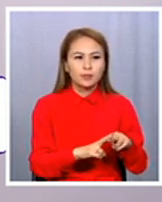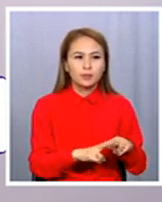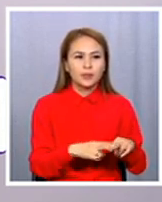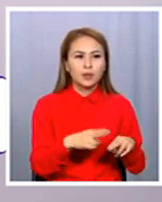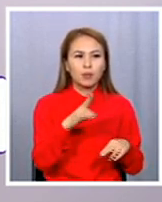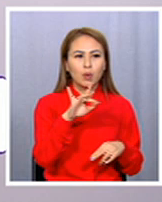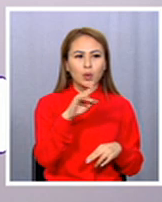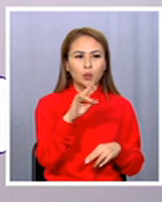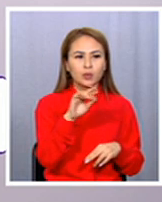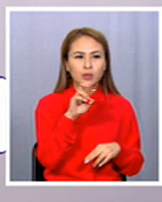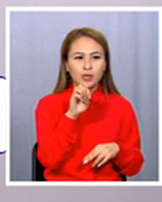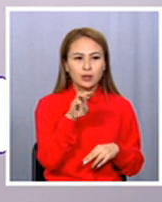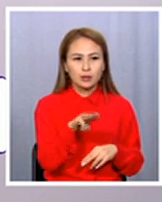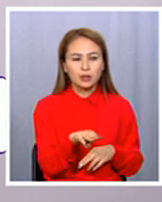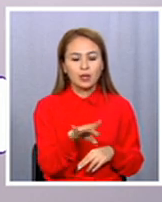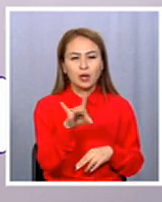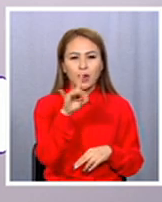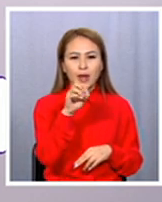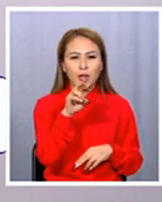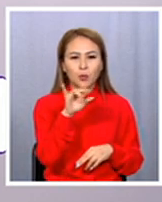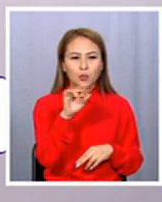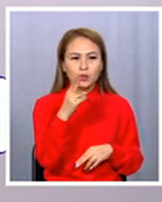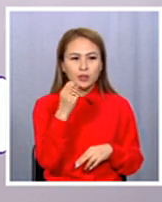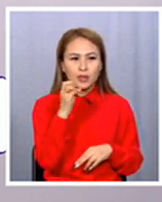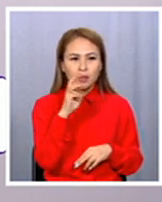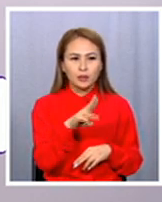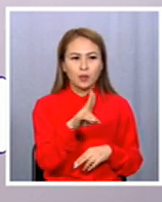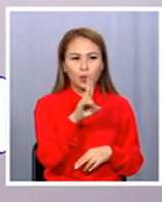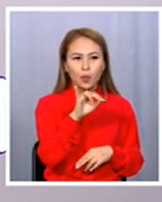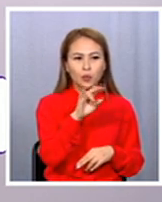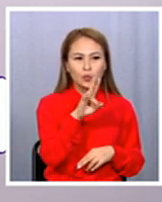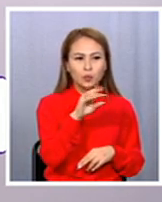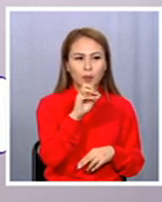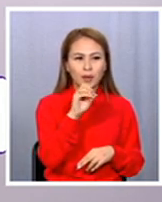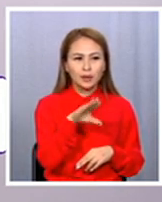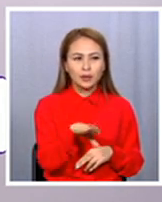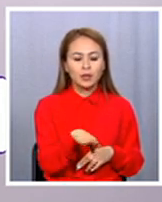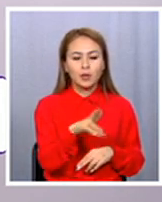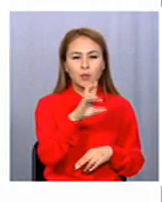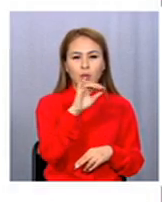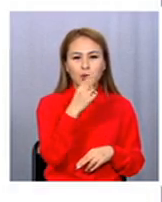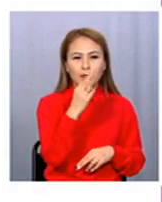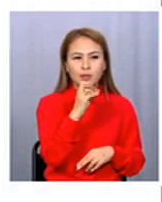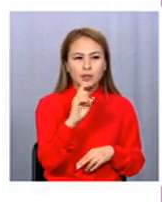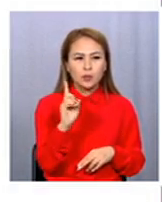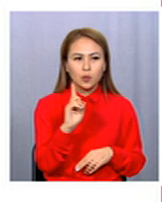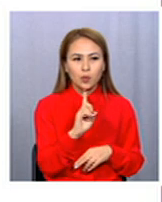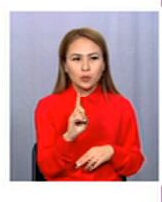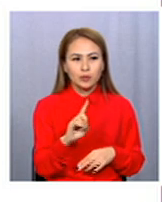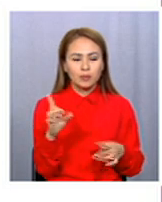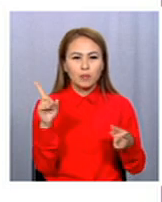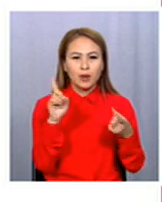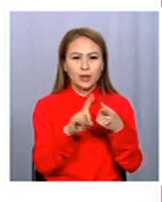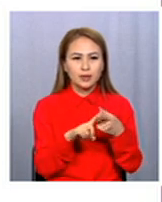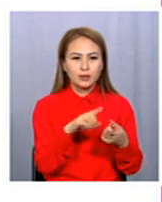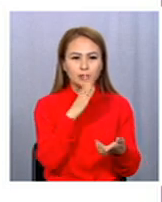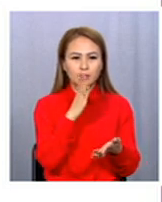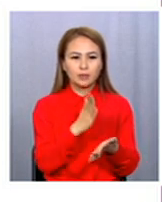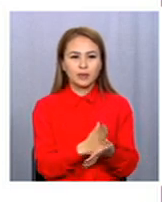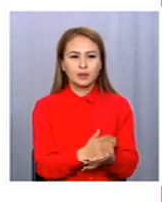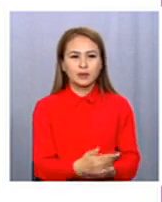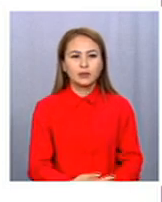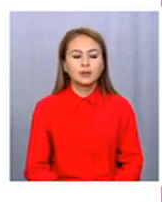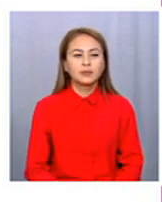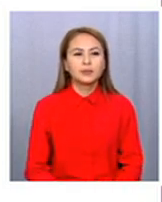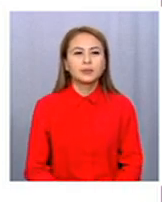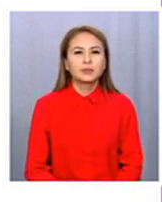продуценттер, редуценттер, консументтер, сонымен қатар биогеоценозбен байланысы келеді. Ендеше